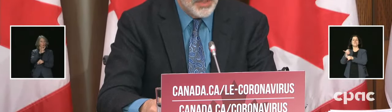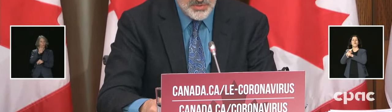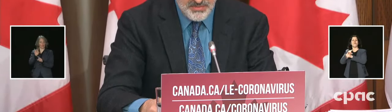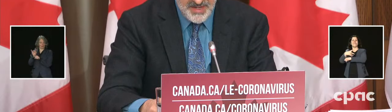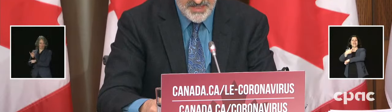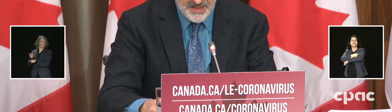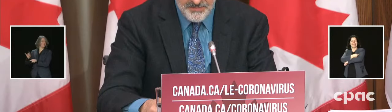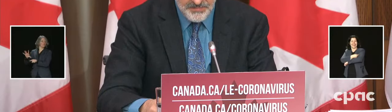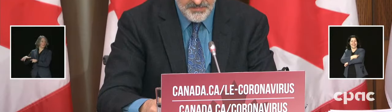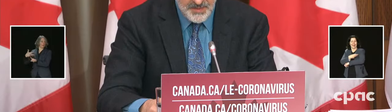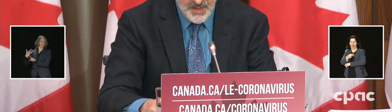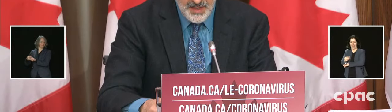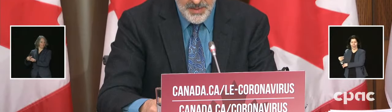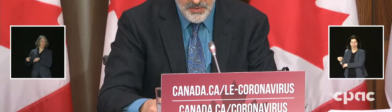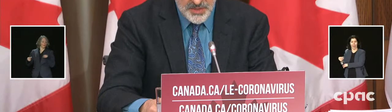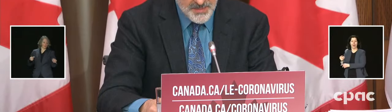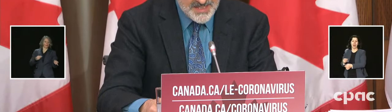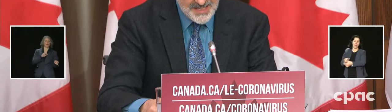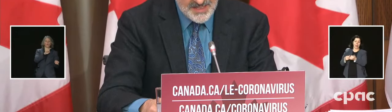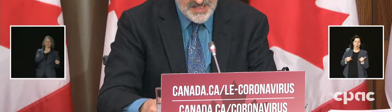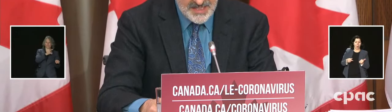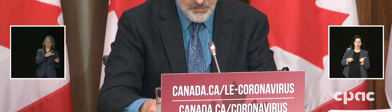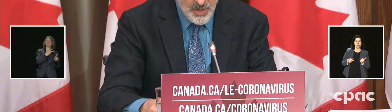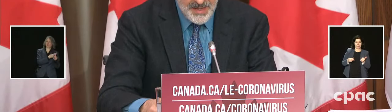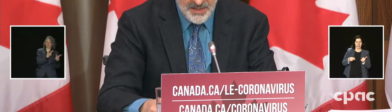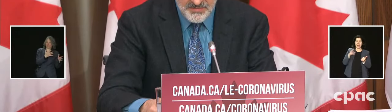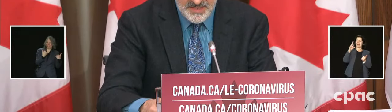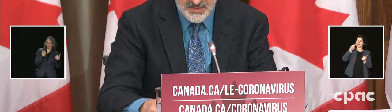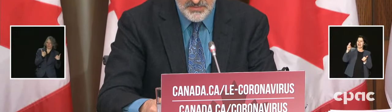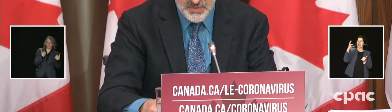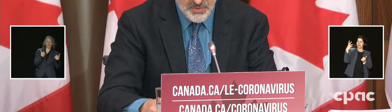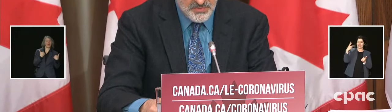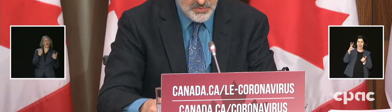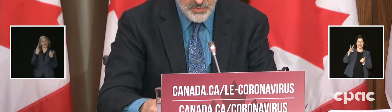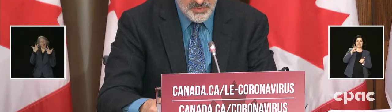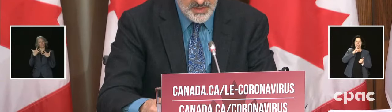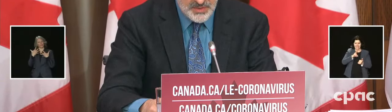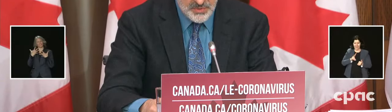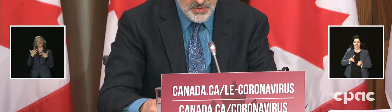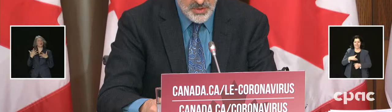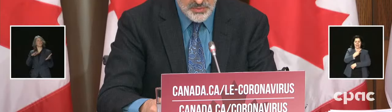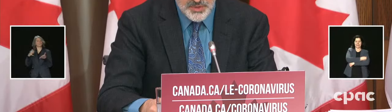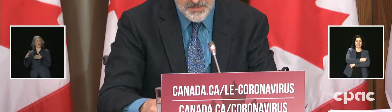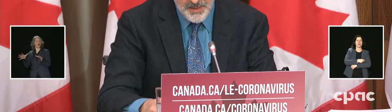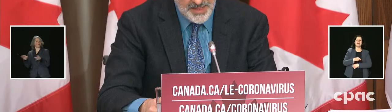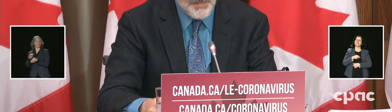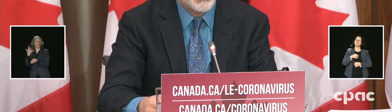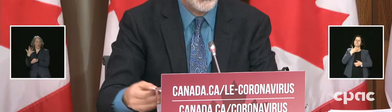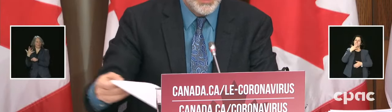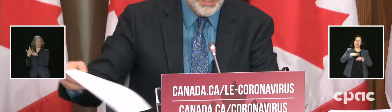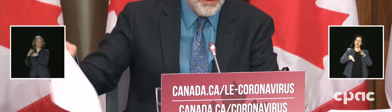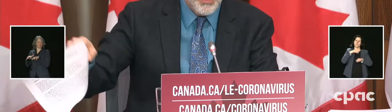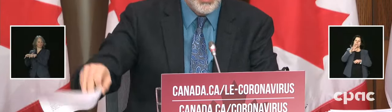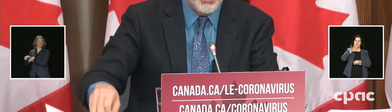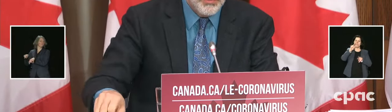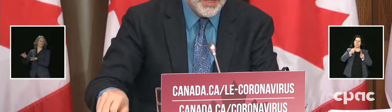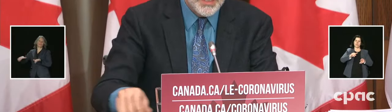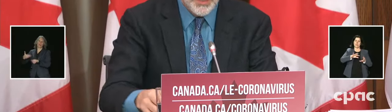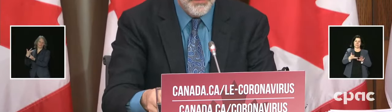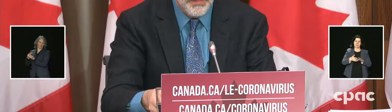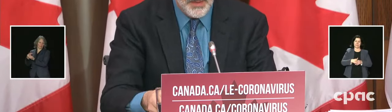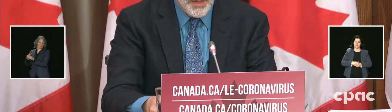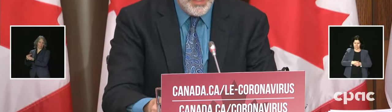116 avaient reçu le vaccin. Malheureusement, 5 décès attribuables à la COVID-19 sont survenus au cours de l'étude, tous parmi les personnes qui n'avaient pas reçu